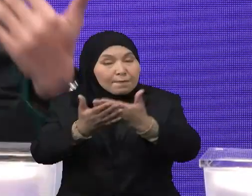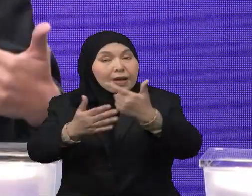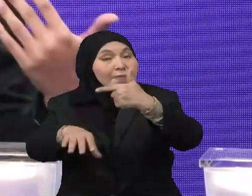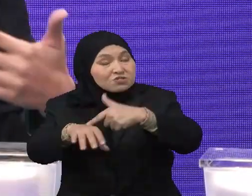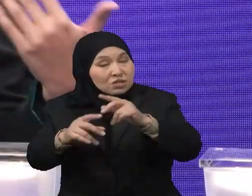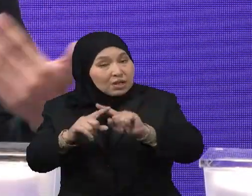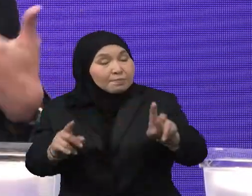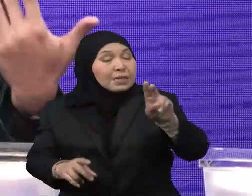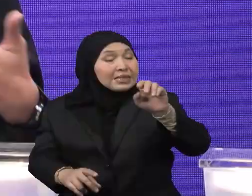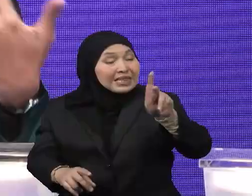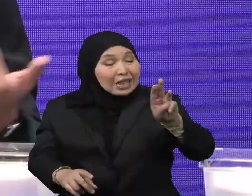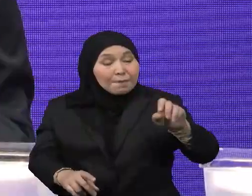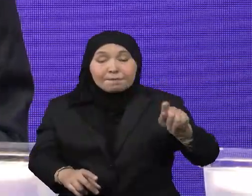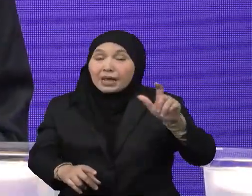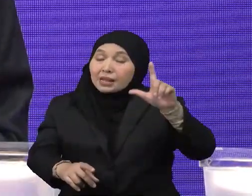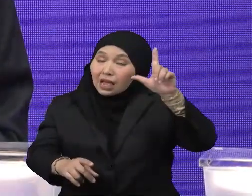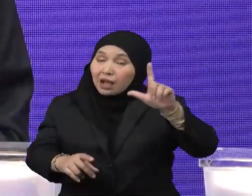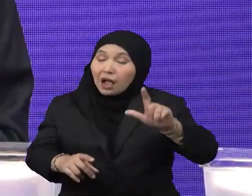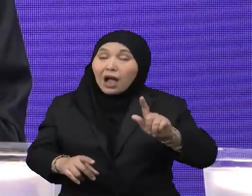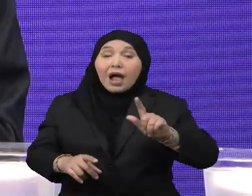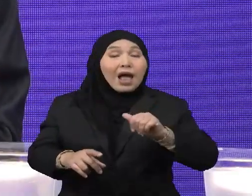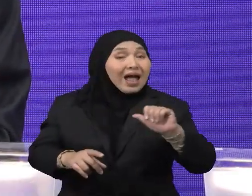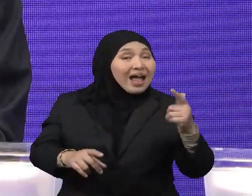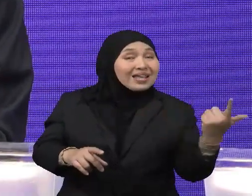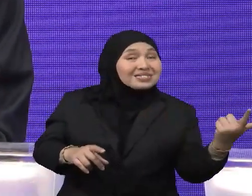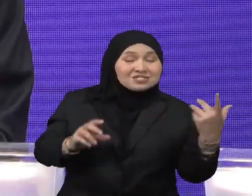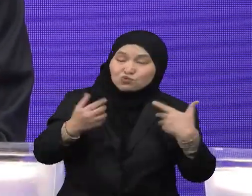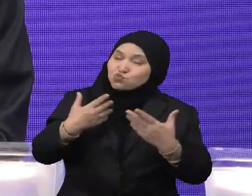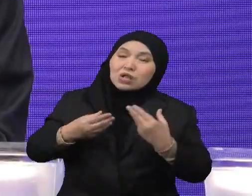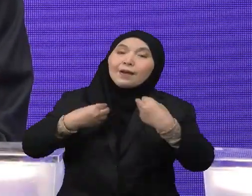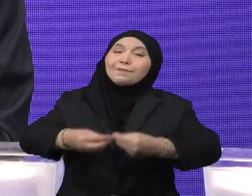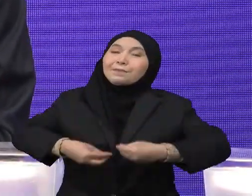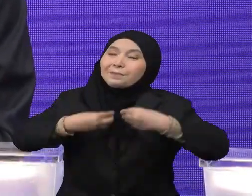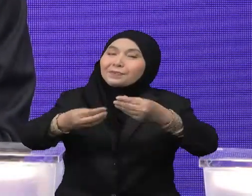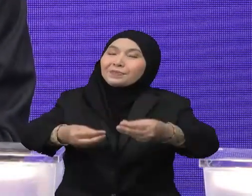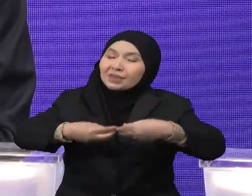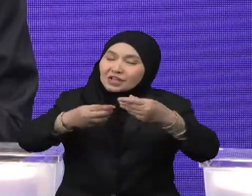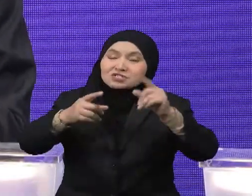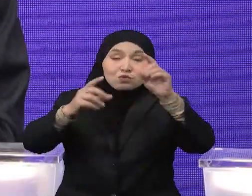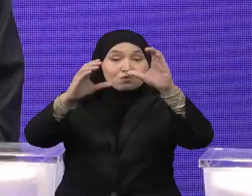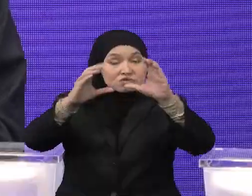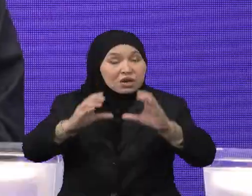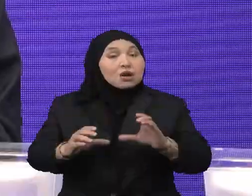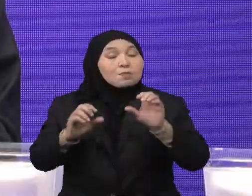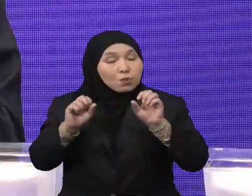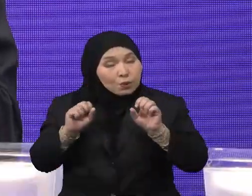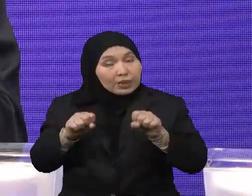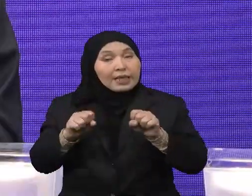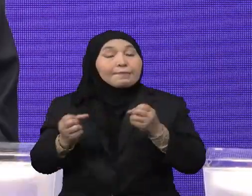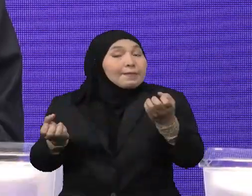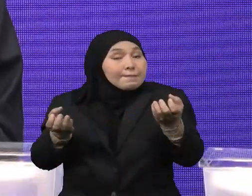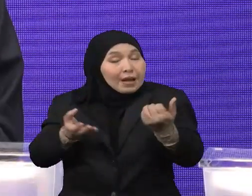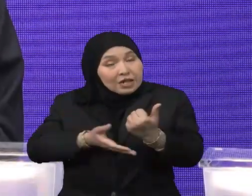tetapi nikmat-nikmat yang lain dia telah berjalan Jadi ini satu satu ketika TKI kaidah yang mungkin boleh membantu teman-teman